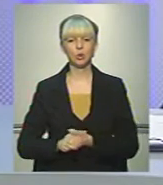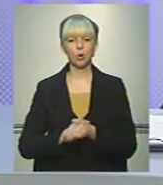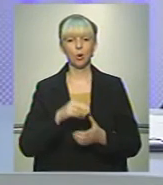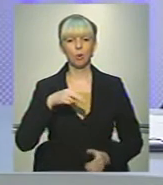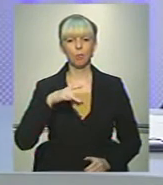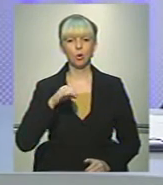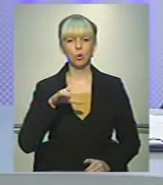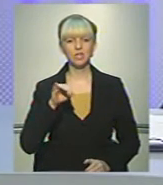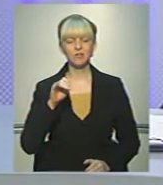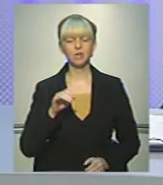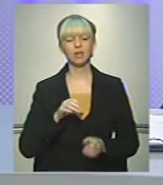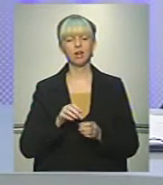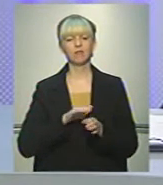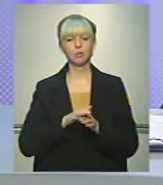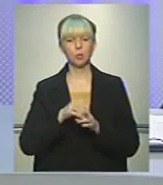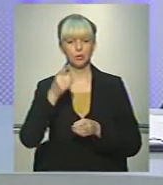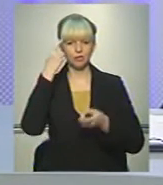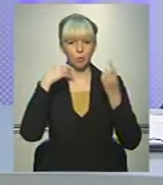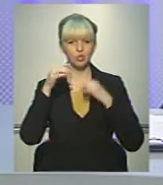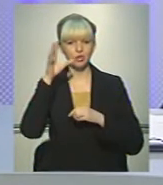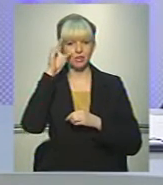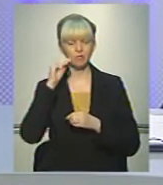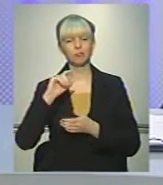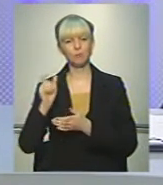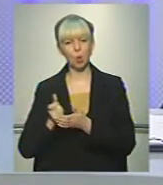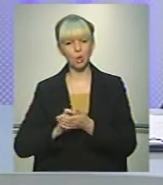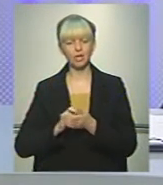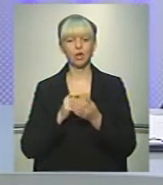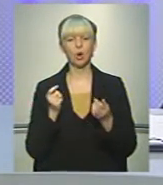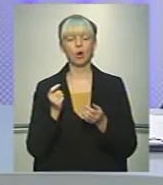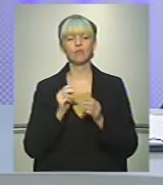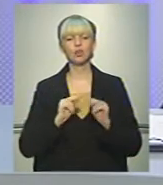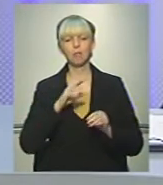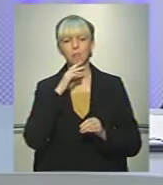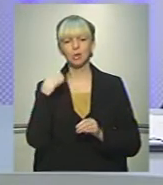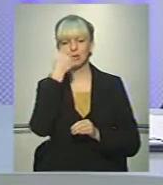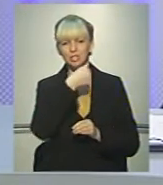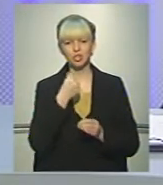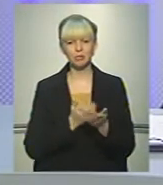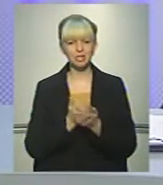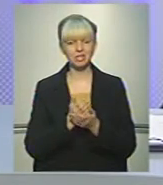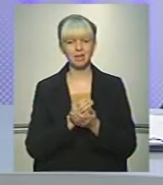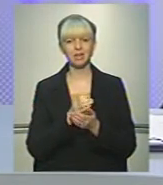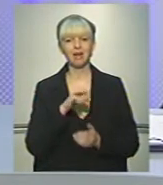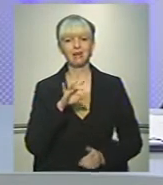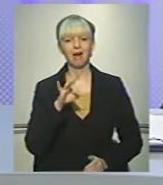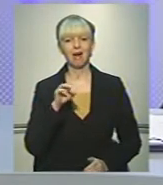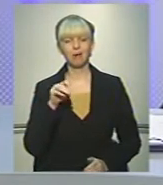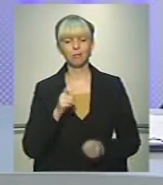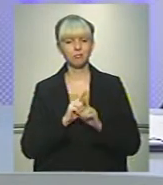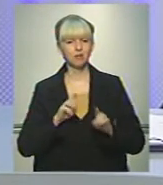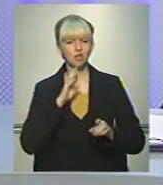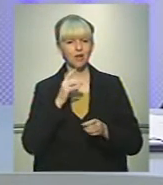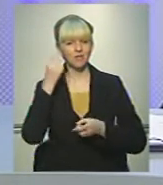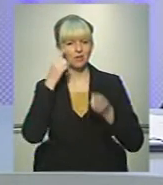«Просвіта» відбувся творчий вечір талановитої поетеси, художниці і вчительки з багаторічним стажем Світлани Яреми. Ця унікальна жінка